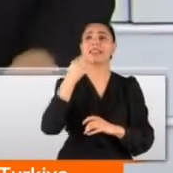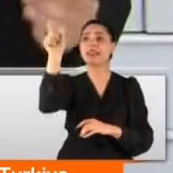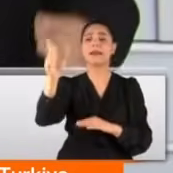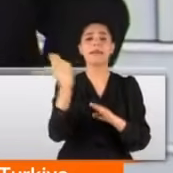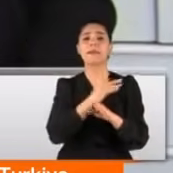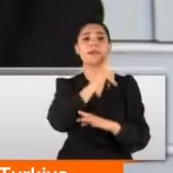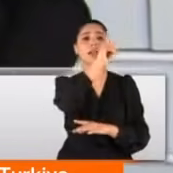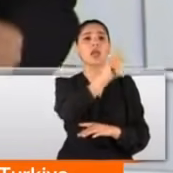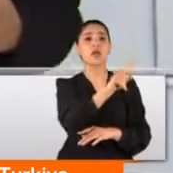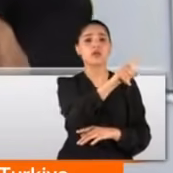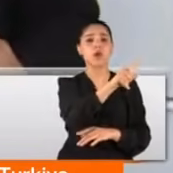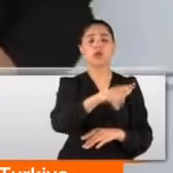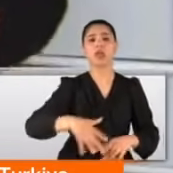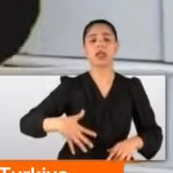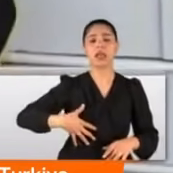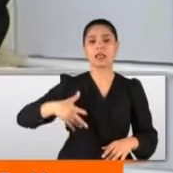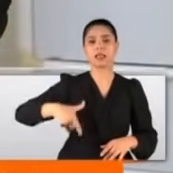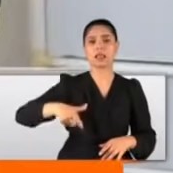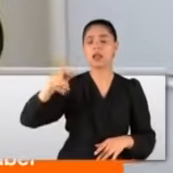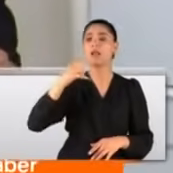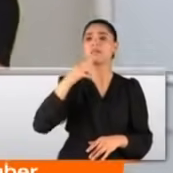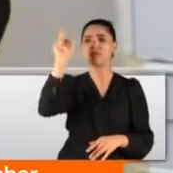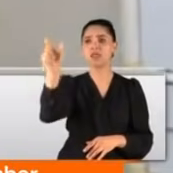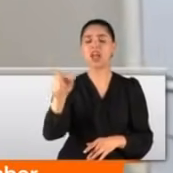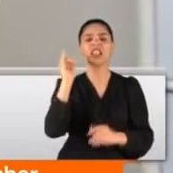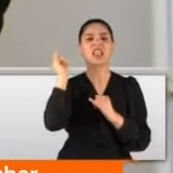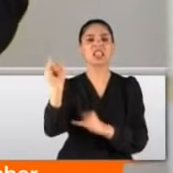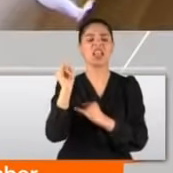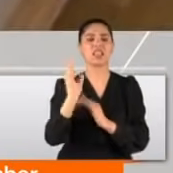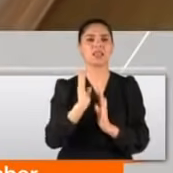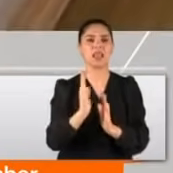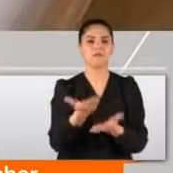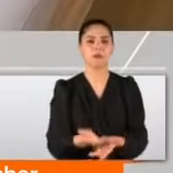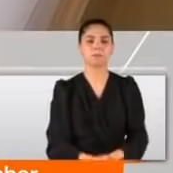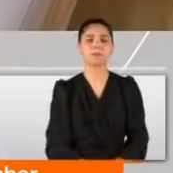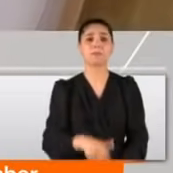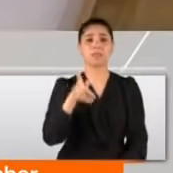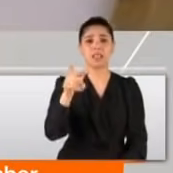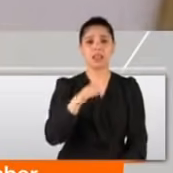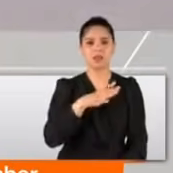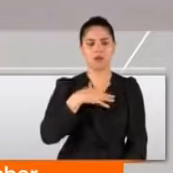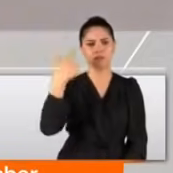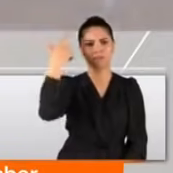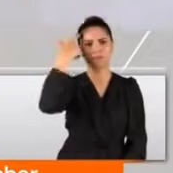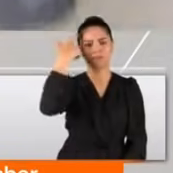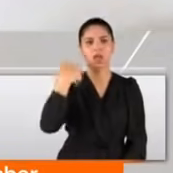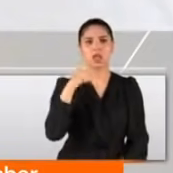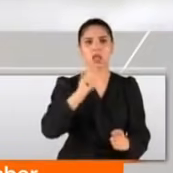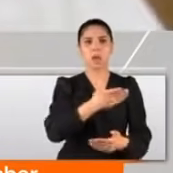da belinden çıkarttığı silahla kadını tehdit etmeye devam etti. Silahını çıkardı, kafama dayadı.